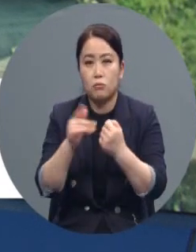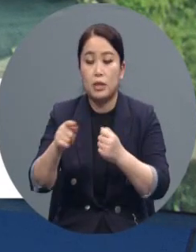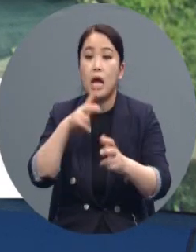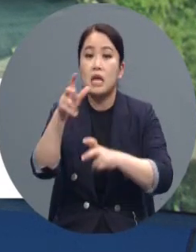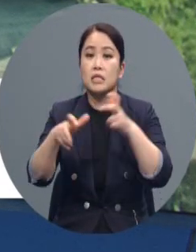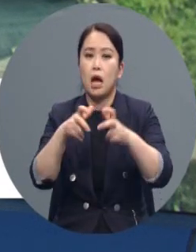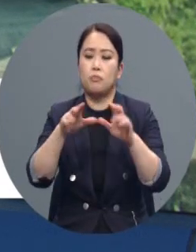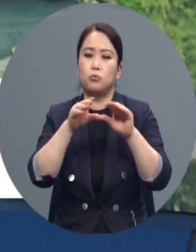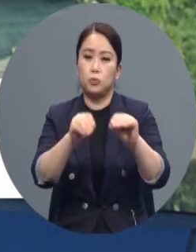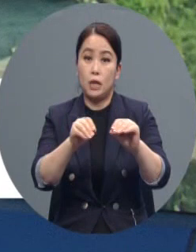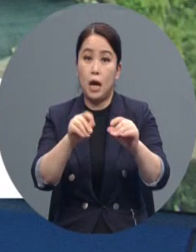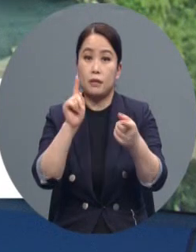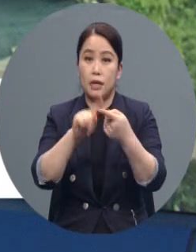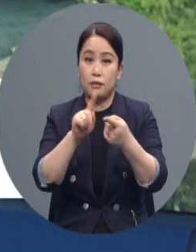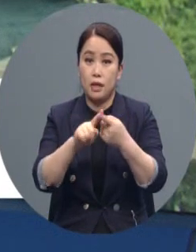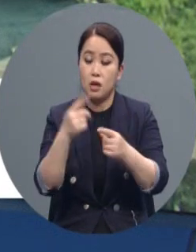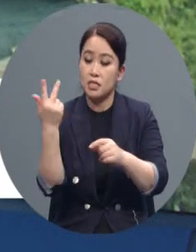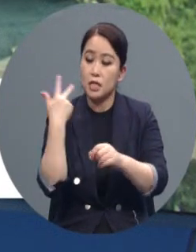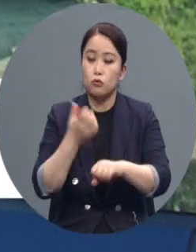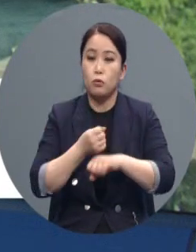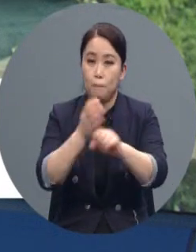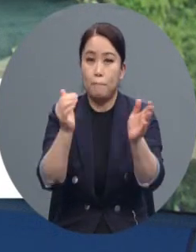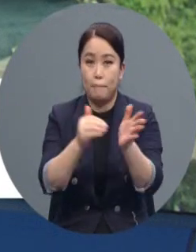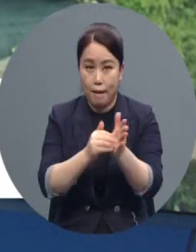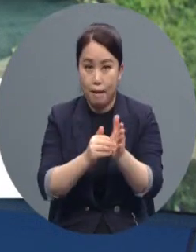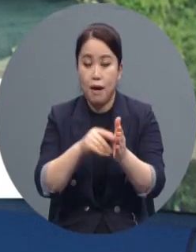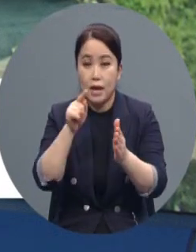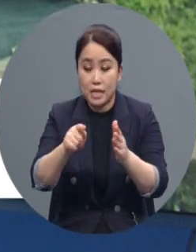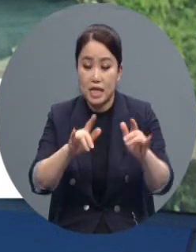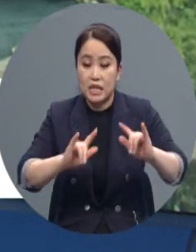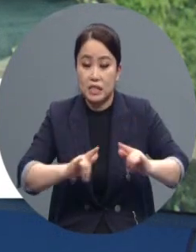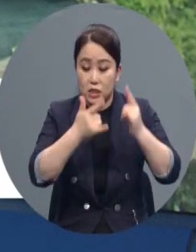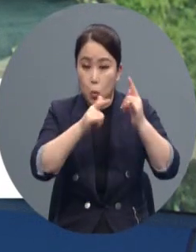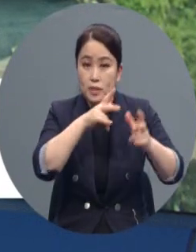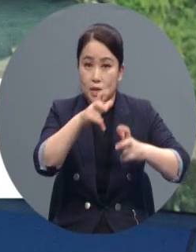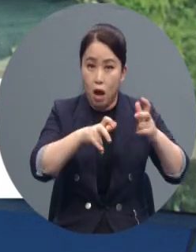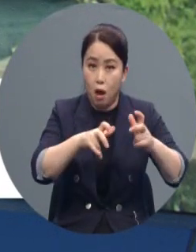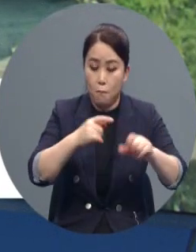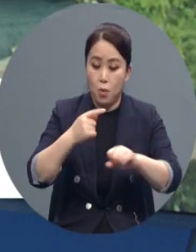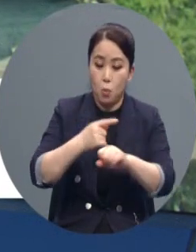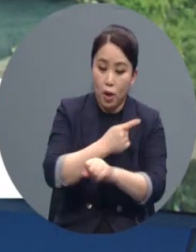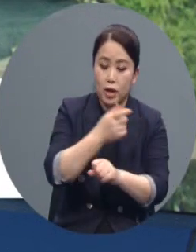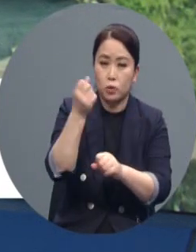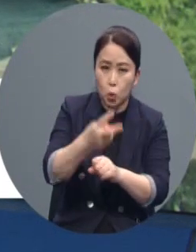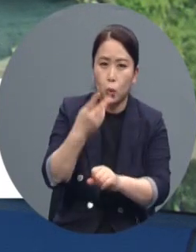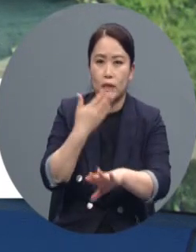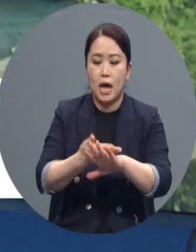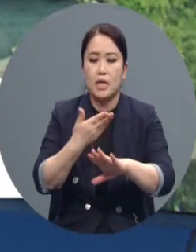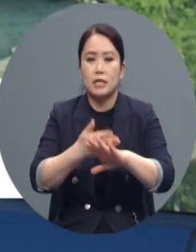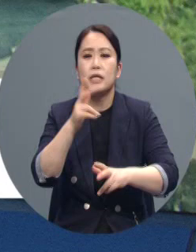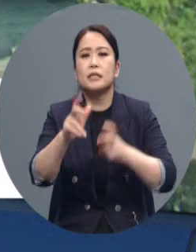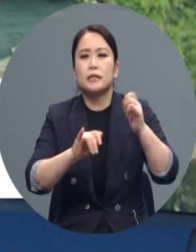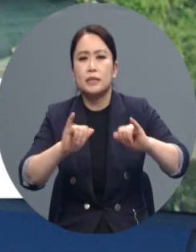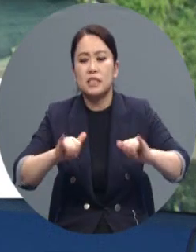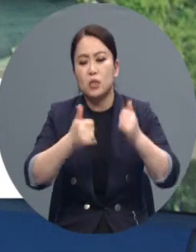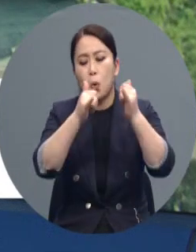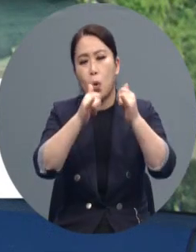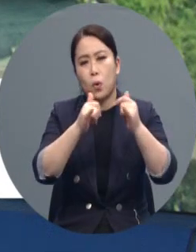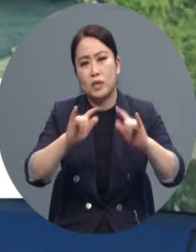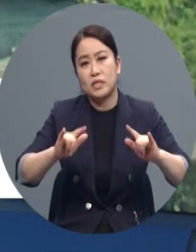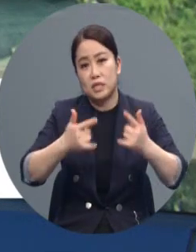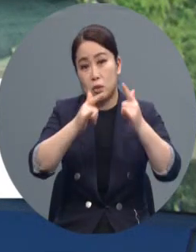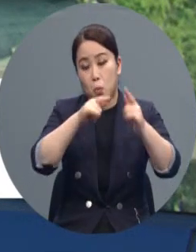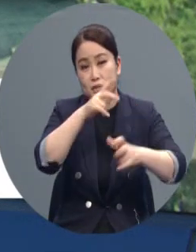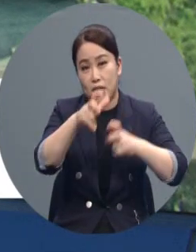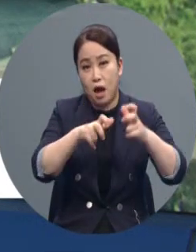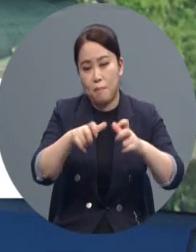는 소식 지난주에 전해 드렸었죠 들어온 실증 사업 말고도 또다른 들어온 관련 사업까지 엉터리로 진행된 사실이